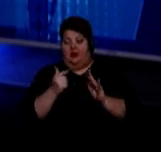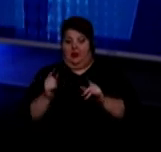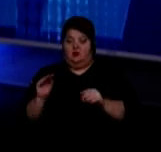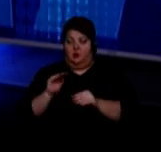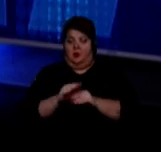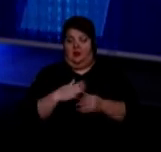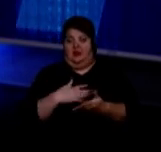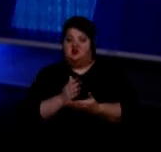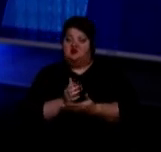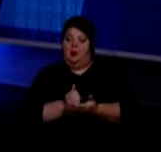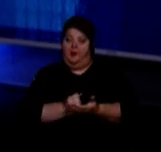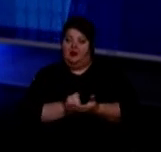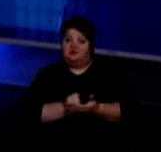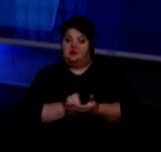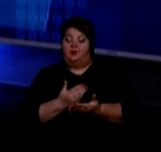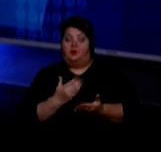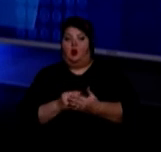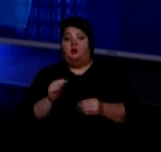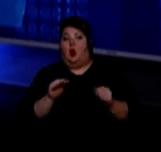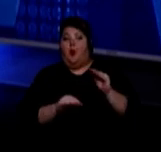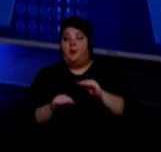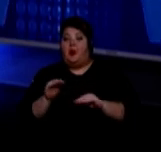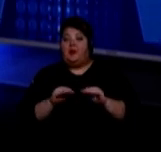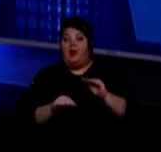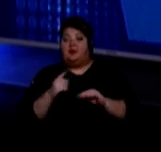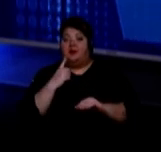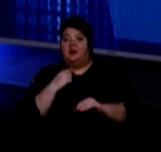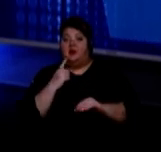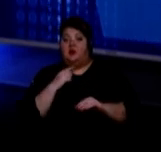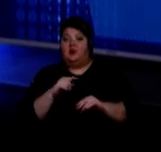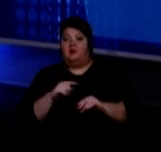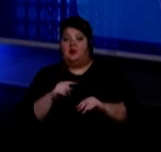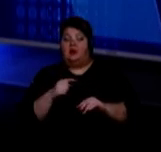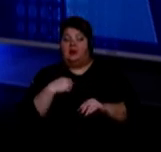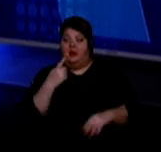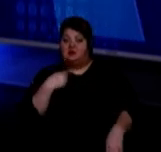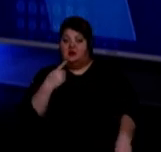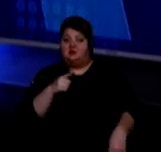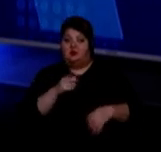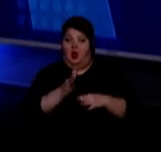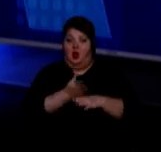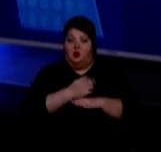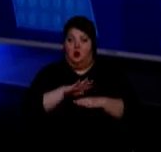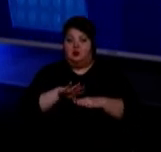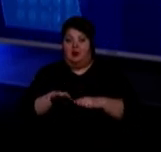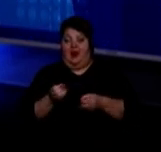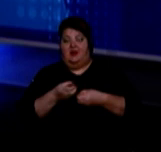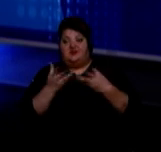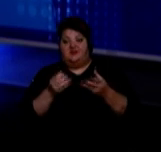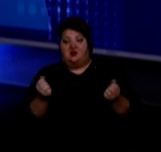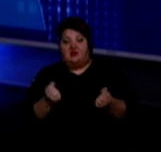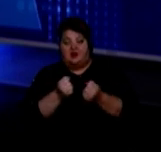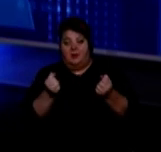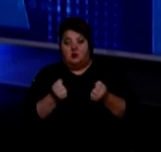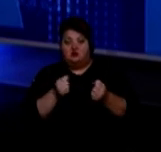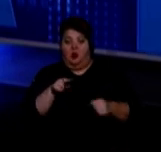цей запас. От компоненти крові, такі, як все я сказав, вже кров розділяється у нас на свіжезаморожену плазму, на